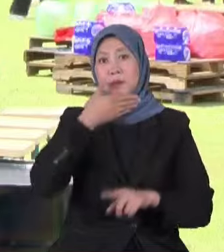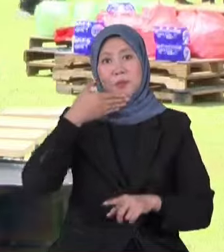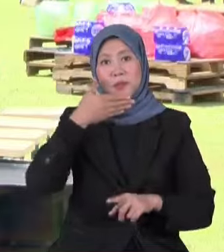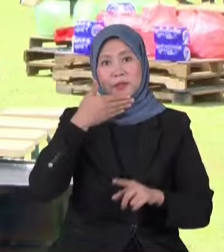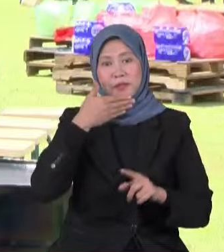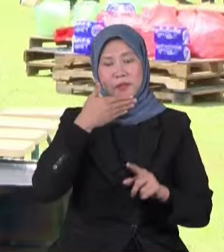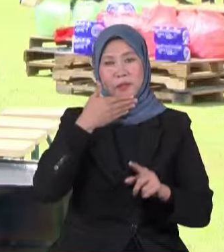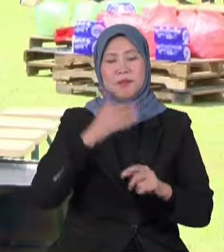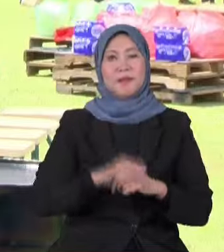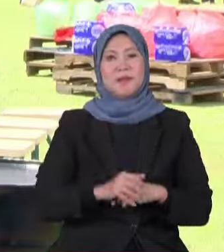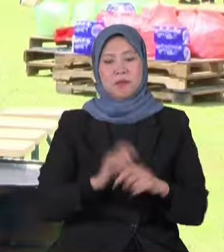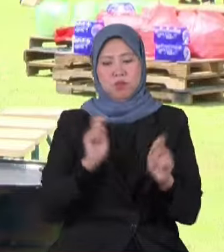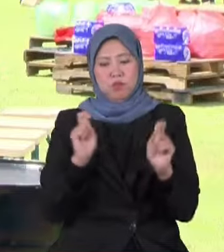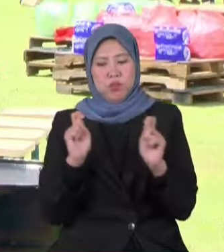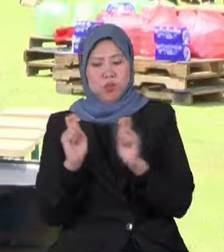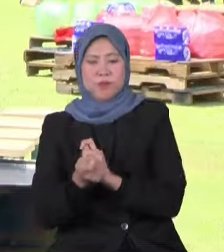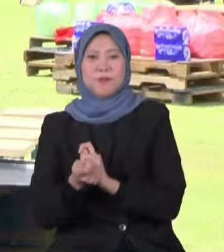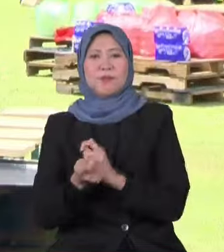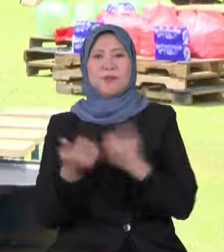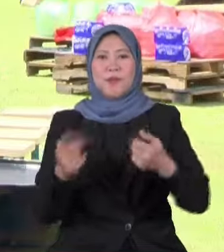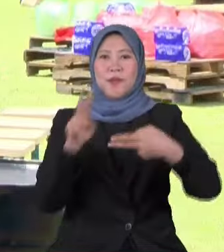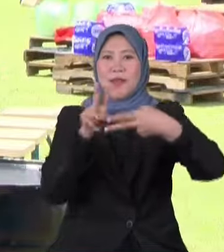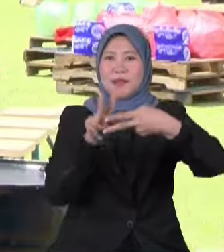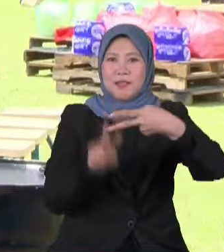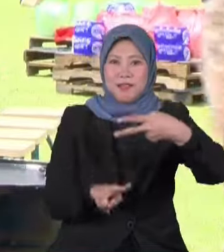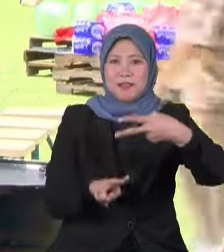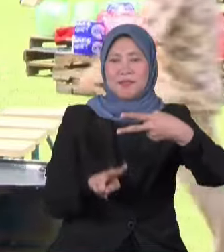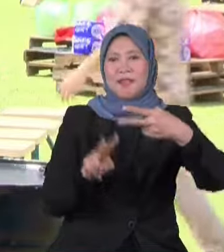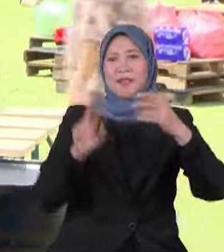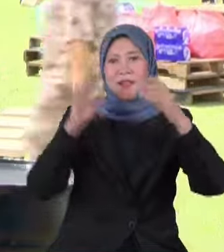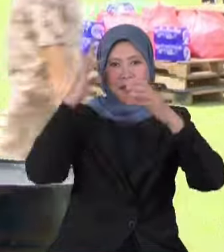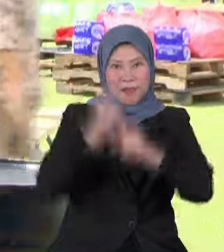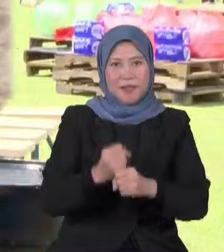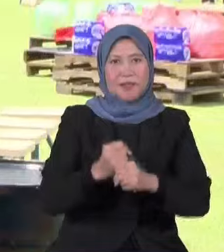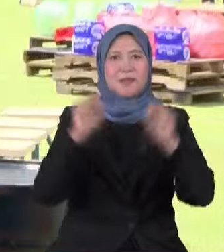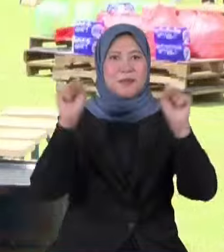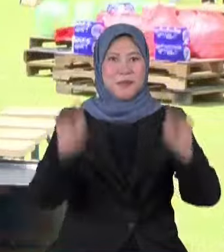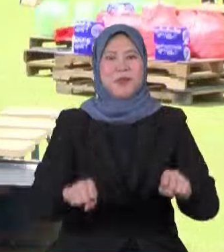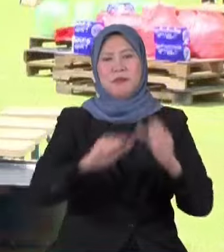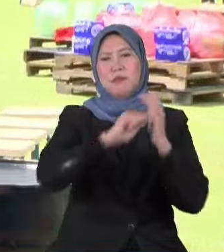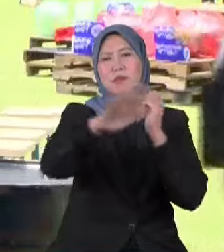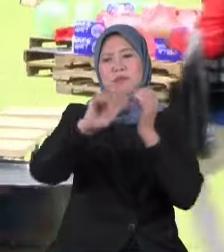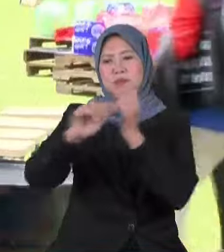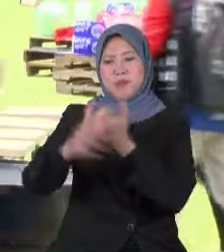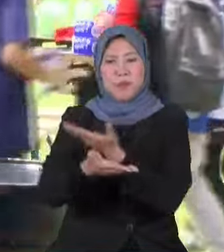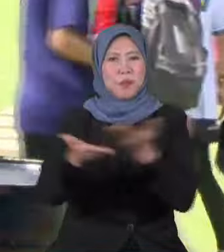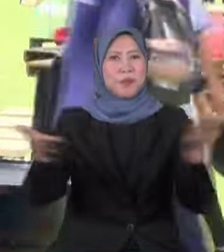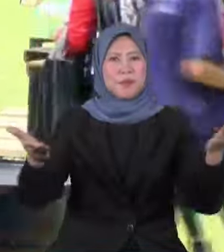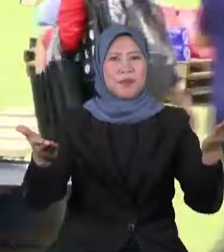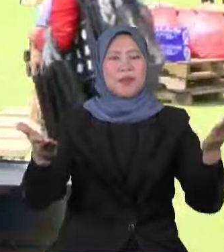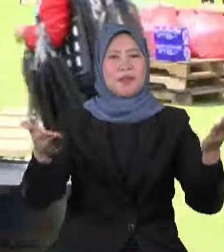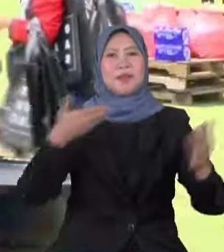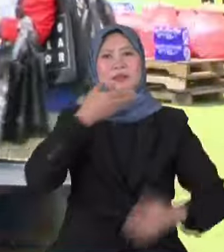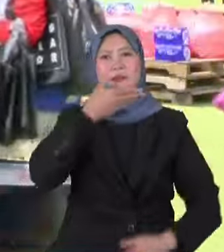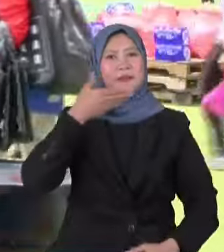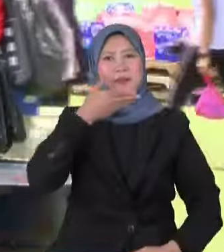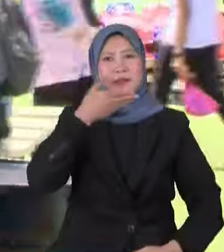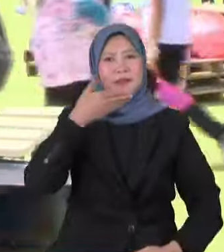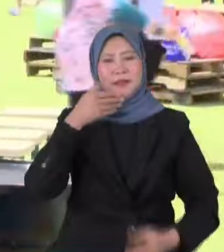juga tema kita iaitu #yakinboleh. Kita war-warkan kepada seluruh belia yang berada di luar dan juga yang berada